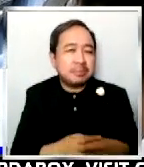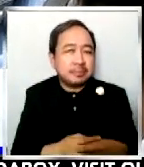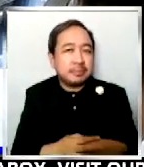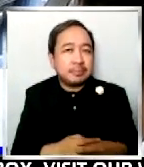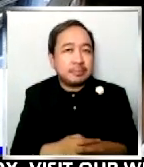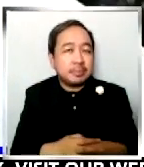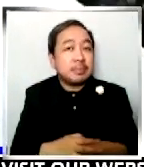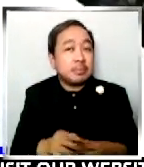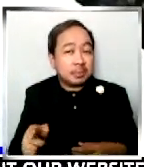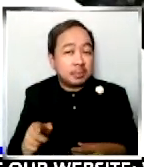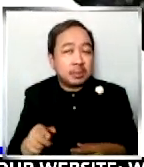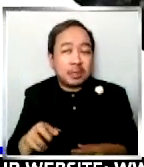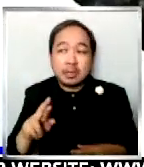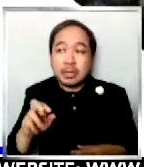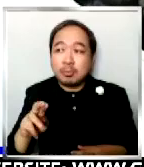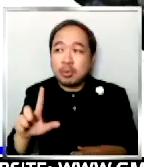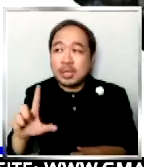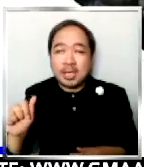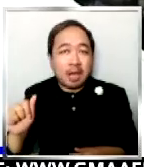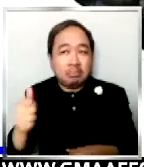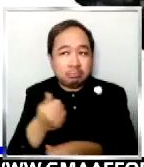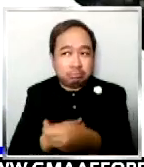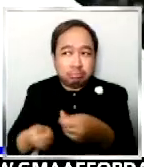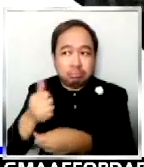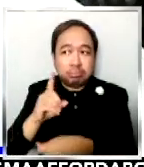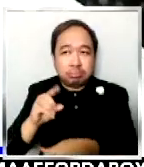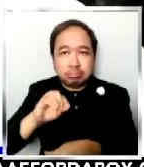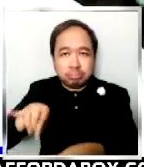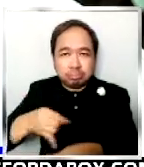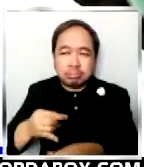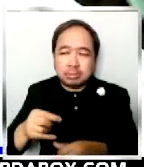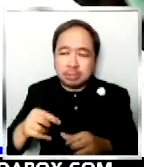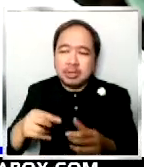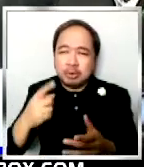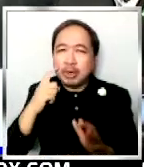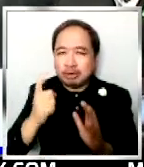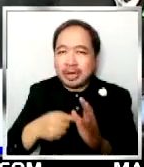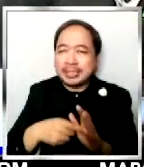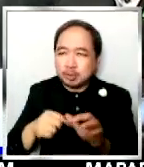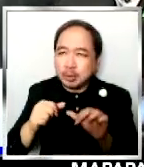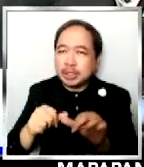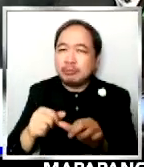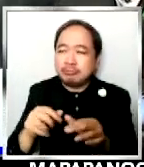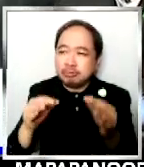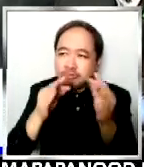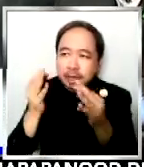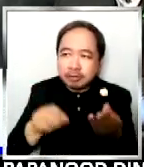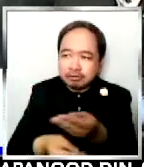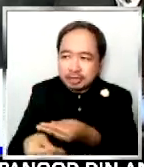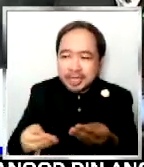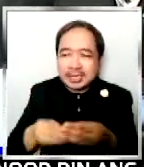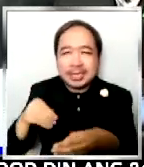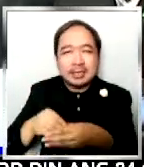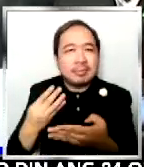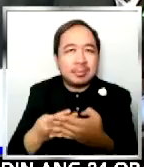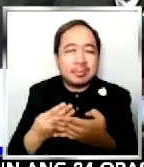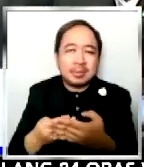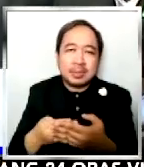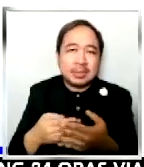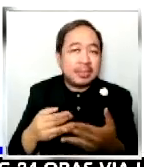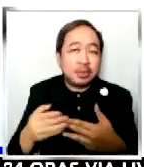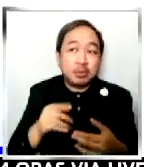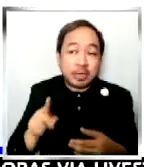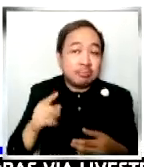Crispin Boying Rimulya na nananatili ang drug trade sa Bilibid. Ito ay sa kabila ng pangako ng nakaraang administrasyon na matitigil na